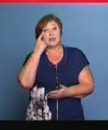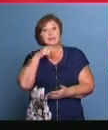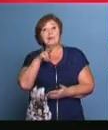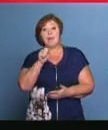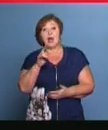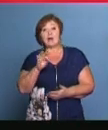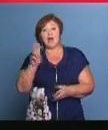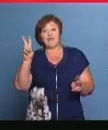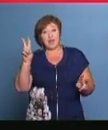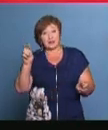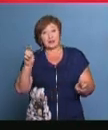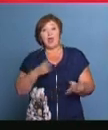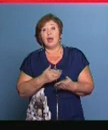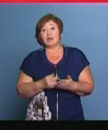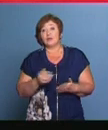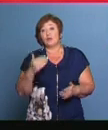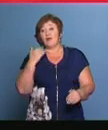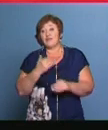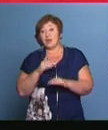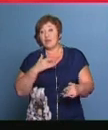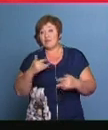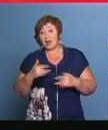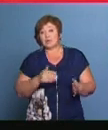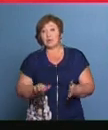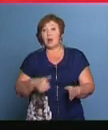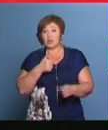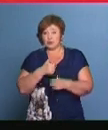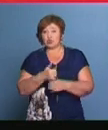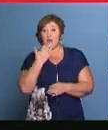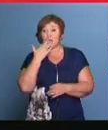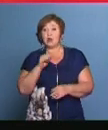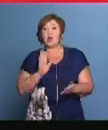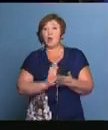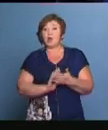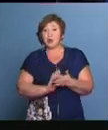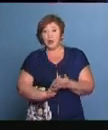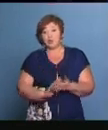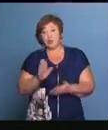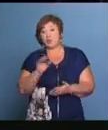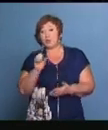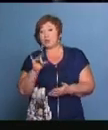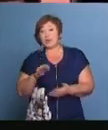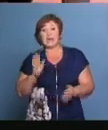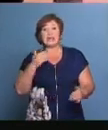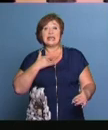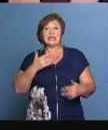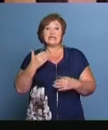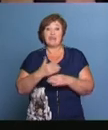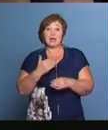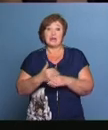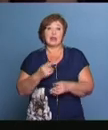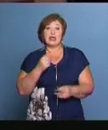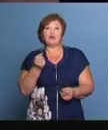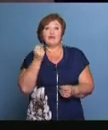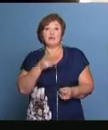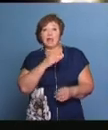принимает поздравления от своих коллег. Театр выдвинут на престижную национальную премию «Золотая маска». Спектакль «Процесс» попал сразу в